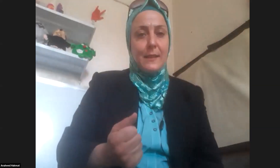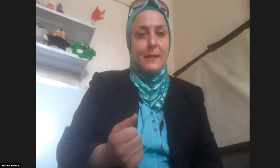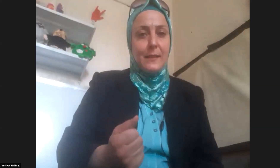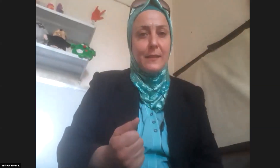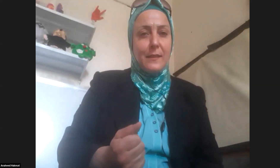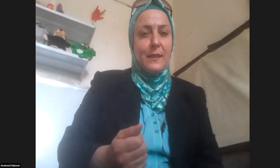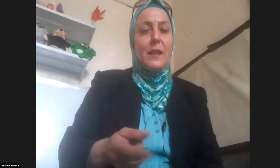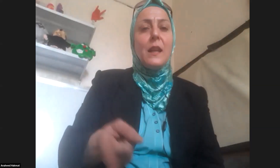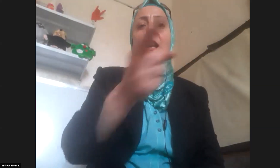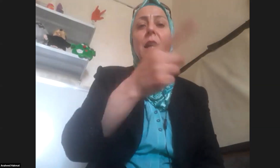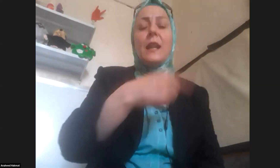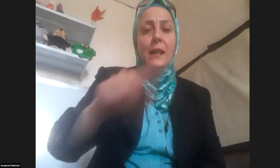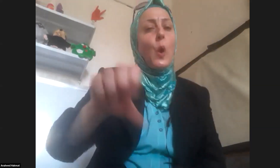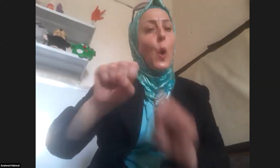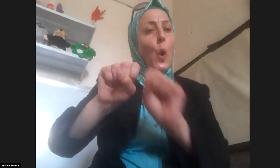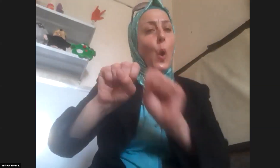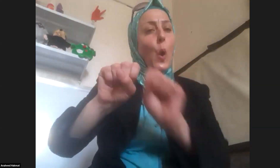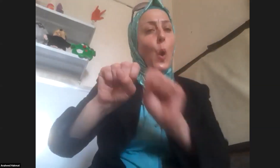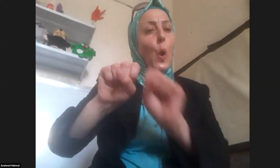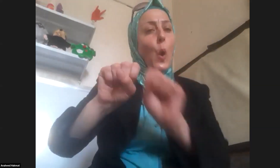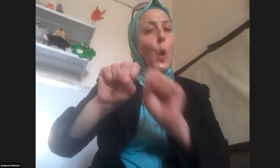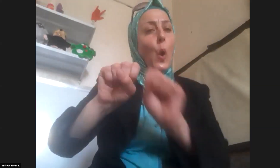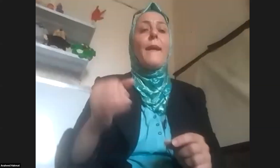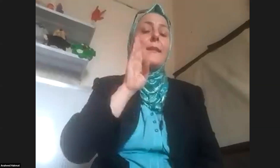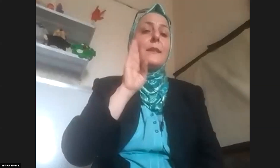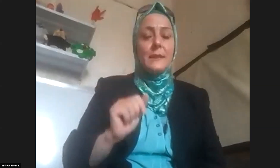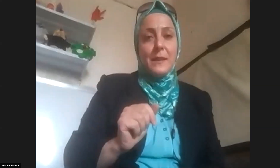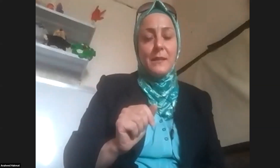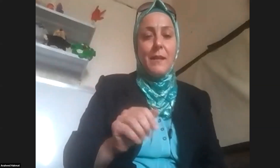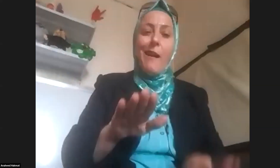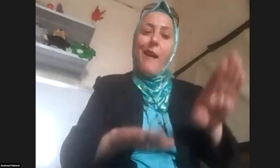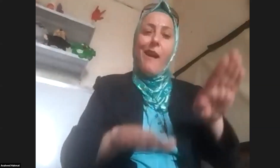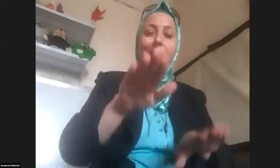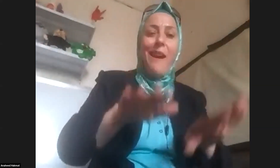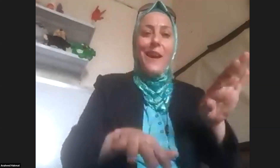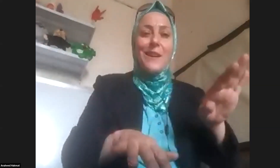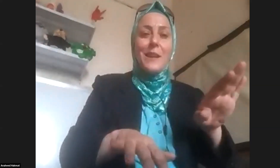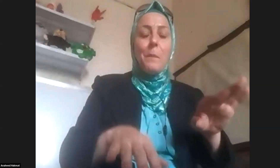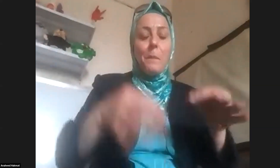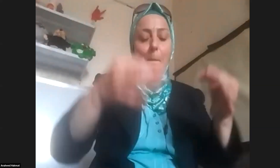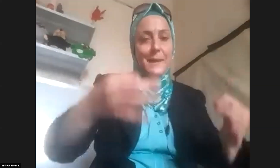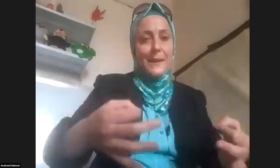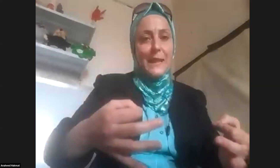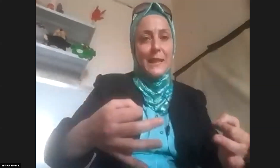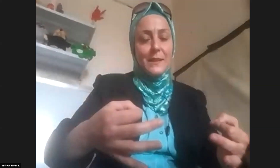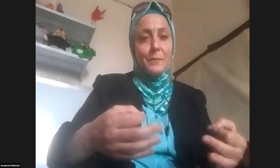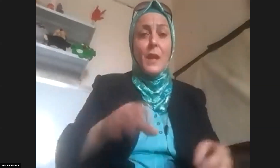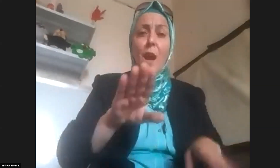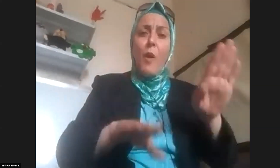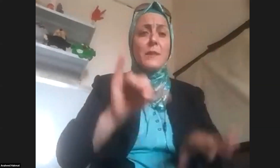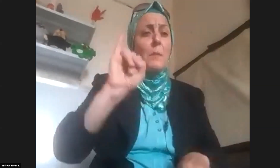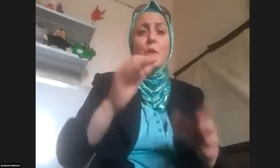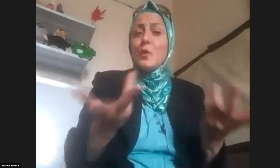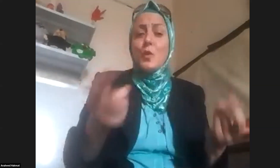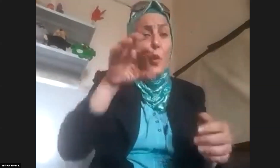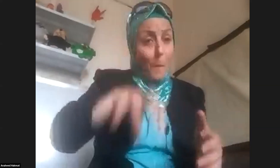اللي ممكن يتم موائمتها وتأثيرها في حسب السياق المعين وبحسب الموارد الموجودة يعني في البلد